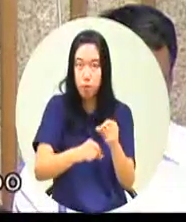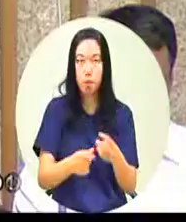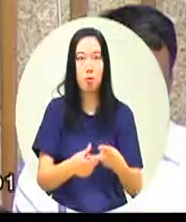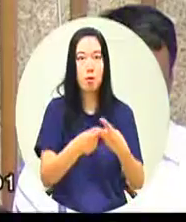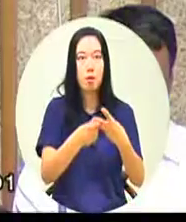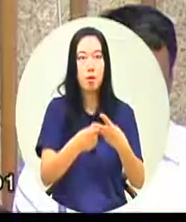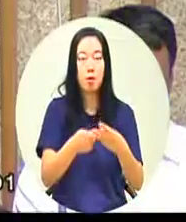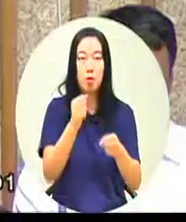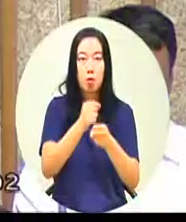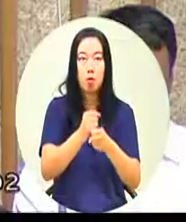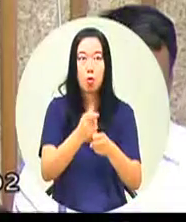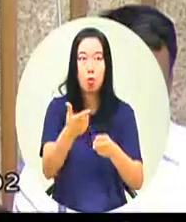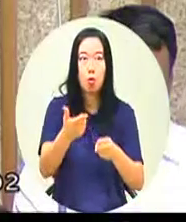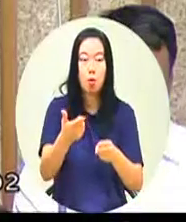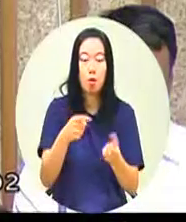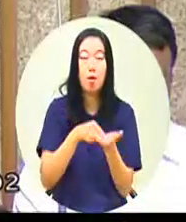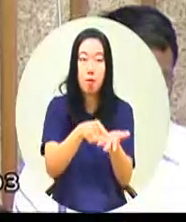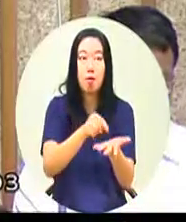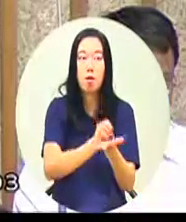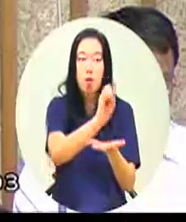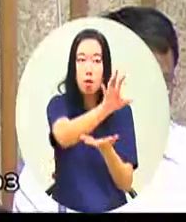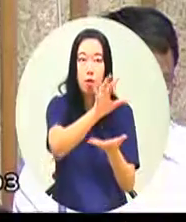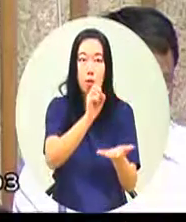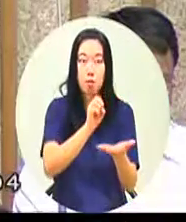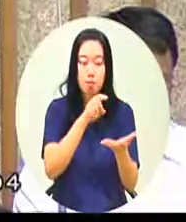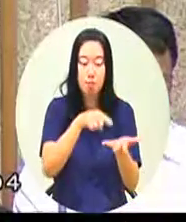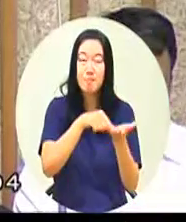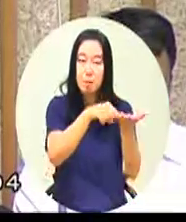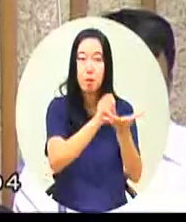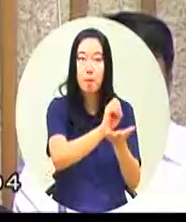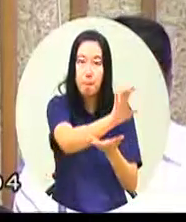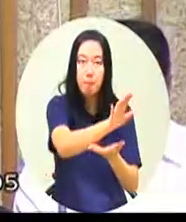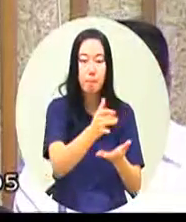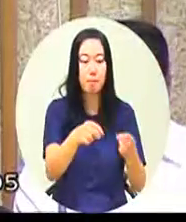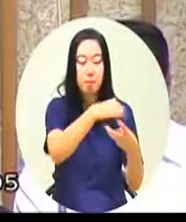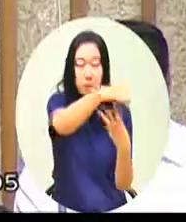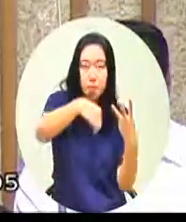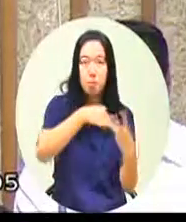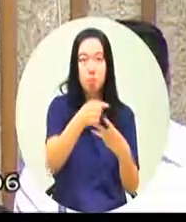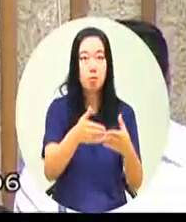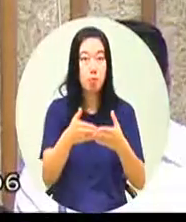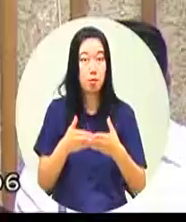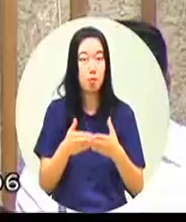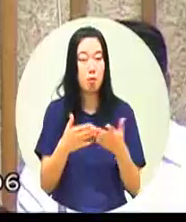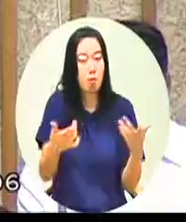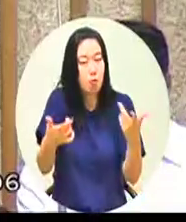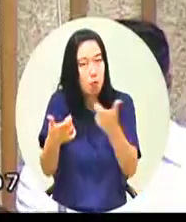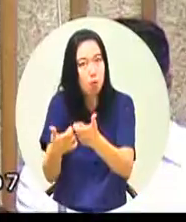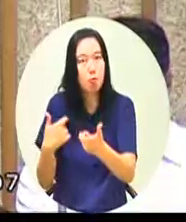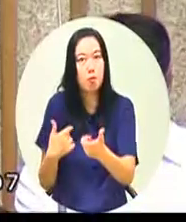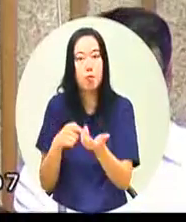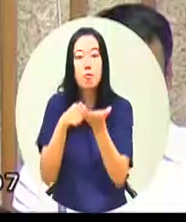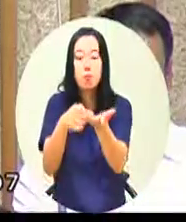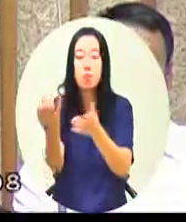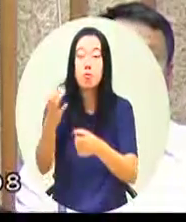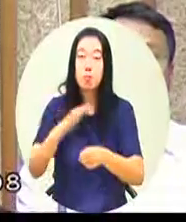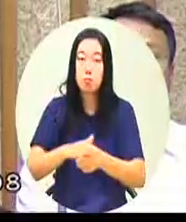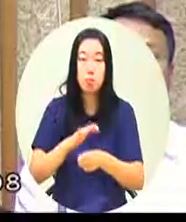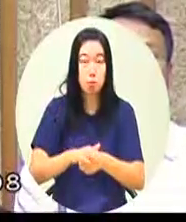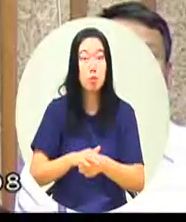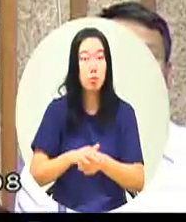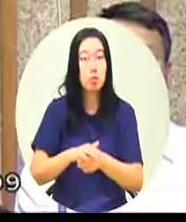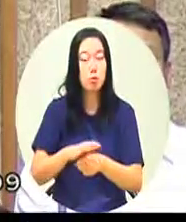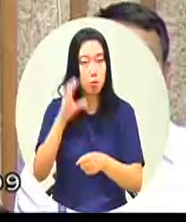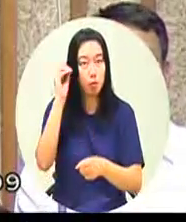必须去做放养量申报的动作。其实这三个条件的部分，符合的话，它才能有办法请你先行救